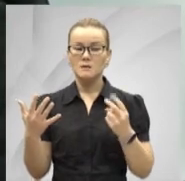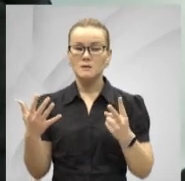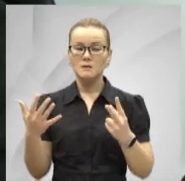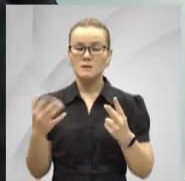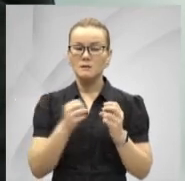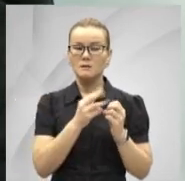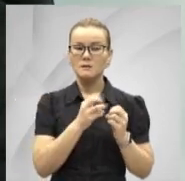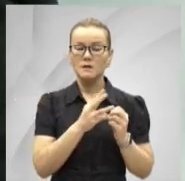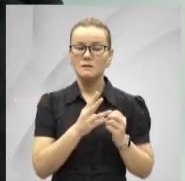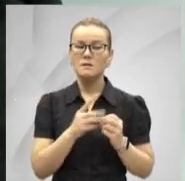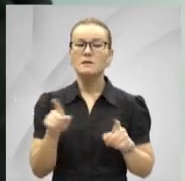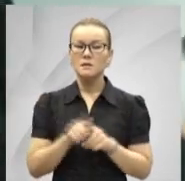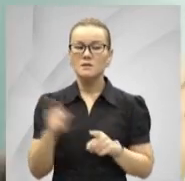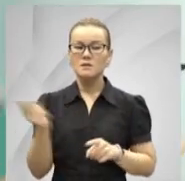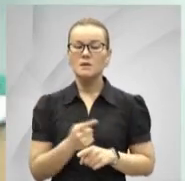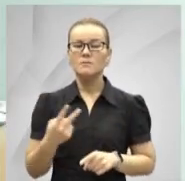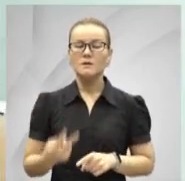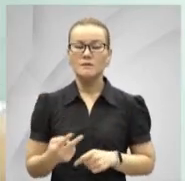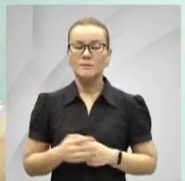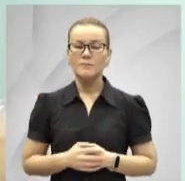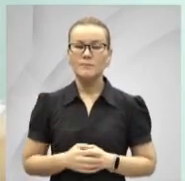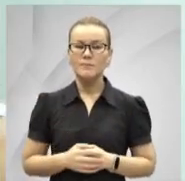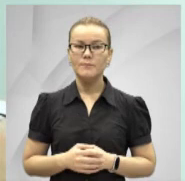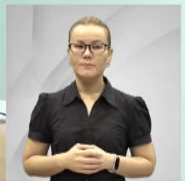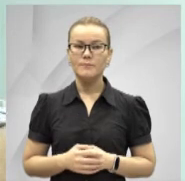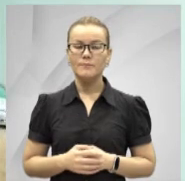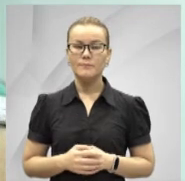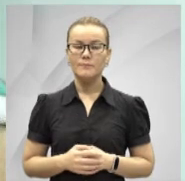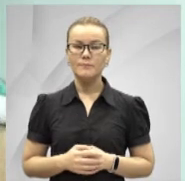13 и также делим на 2.